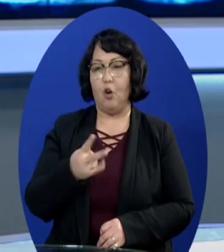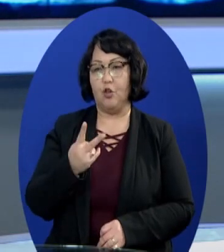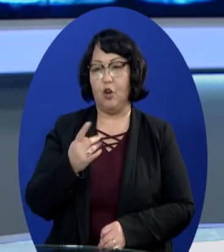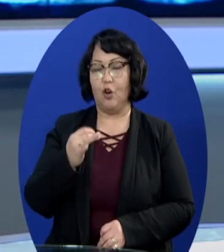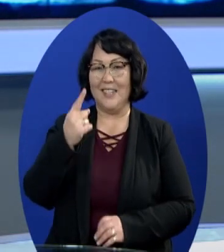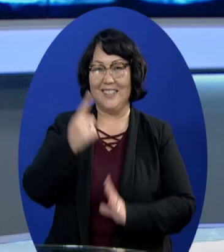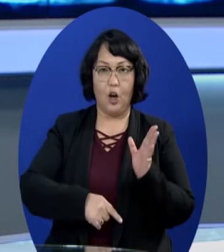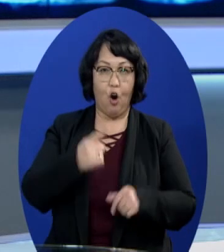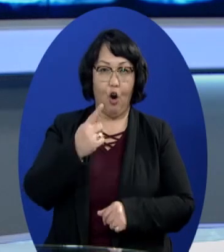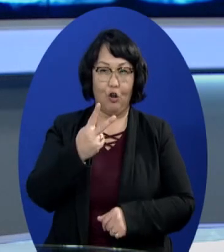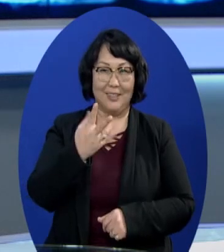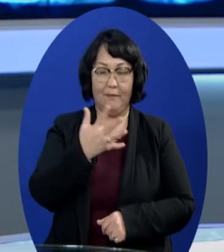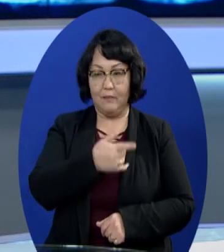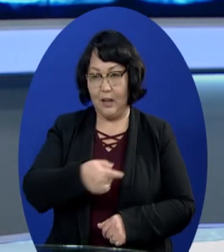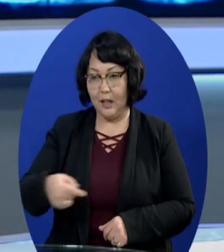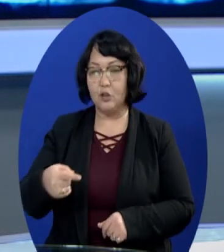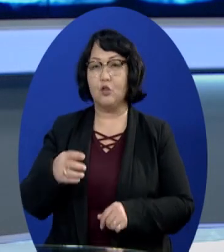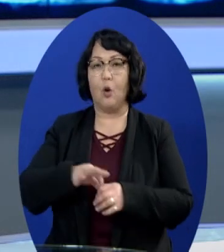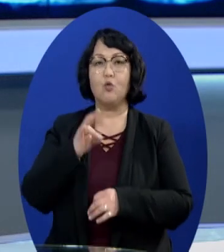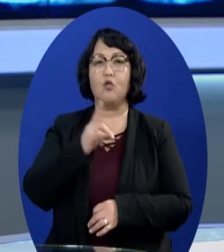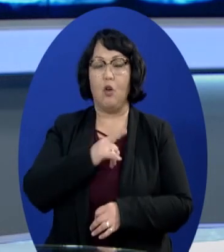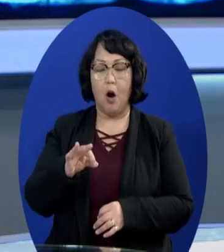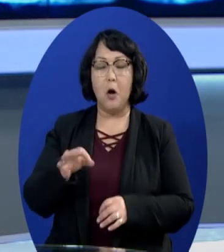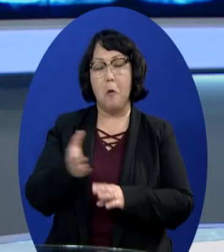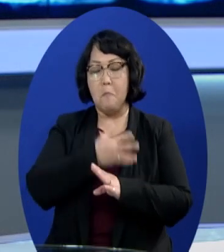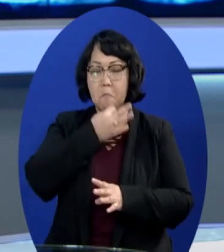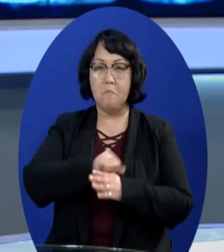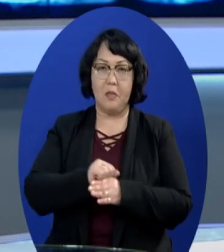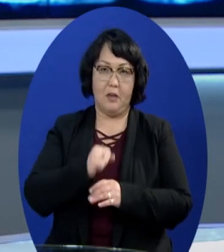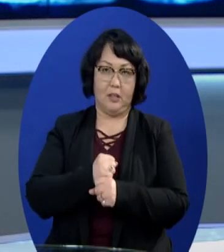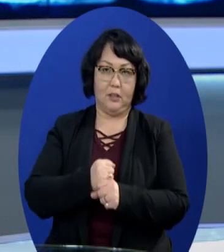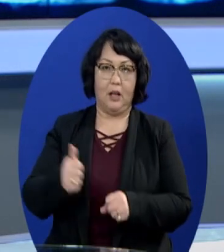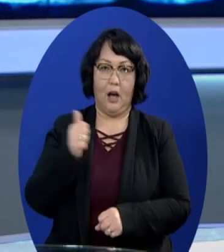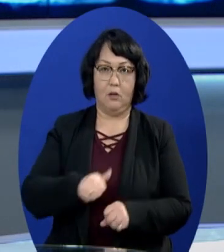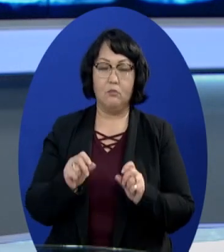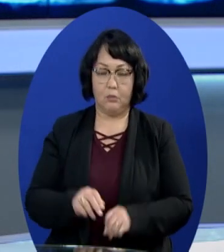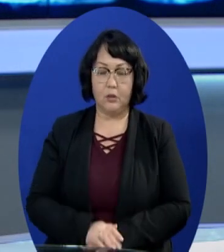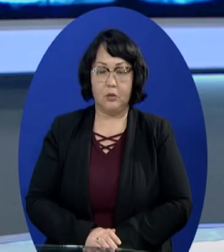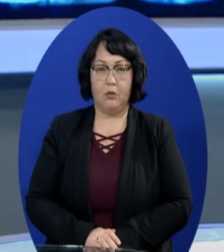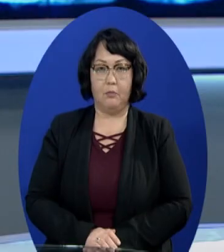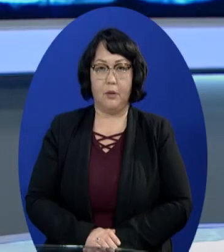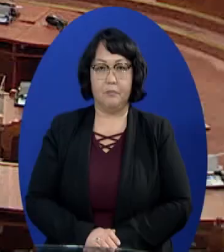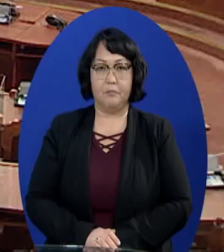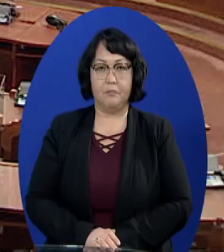25-ны өдрөөс эхлүүлж, сонгуулийн ерөнхий хороо бэлтгэл ажиллаа хангаж эхлэхээр болоод байна.